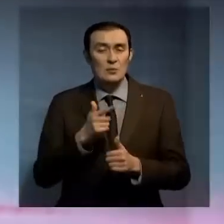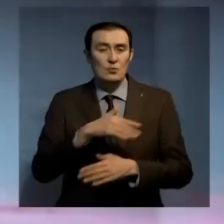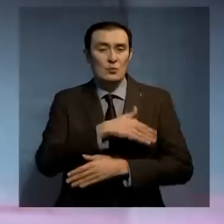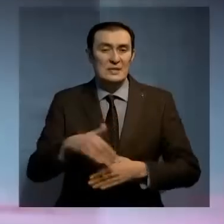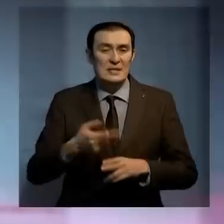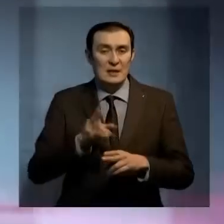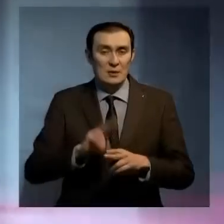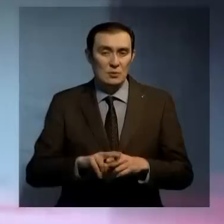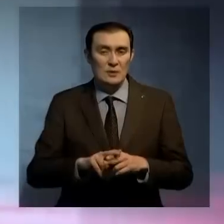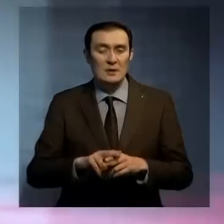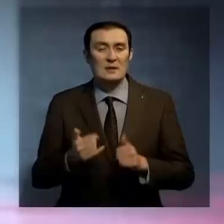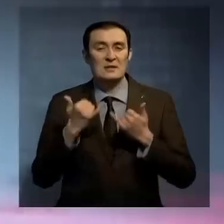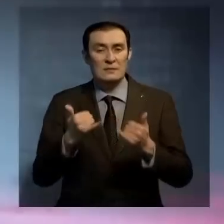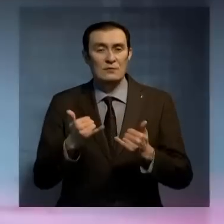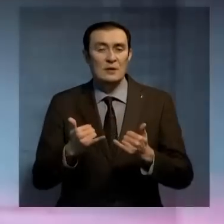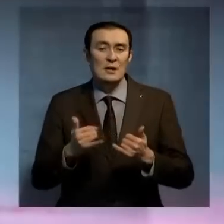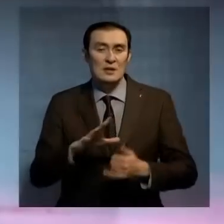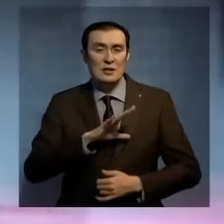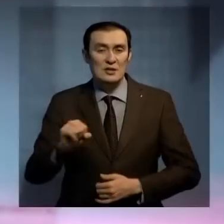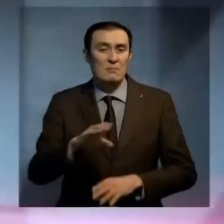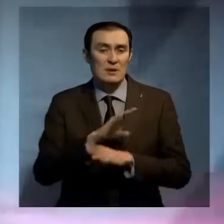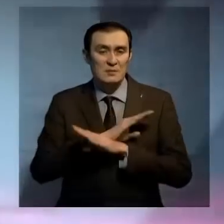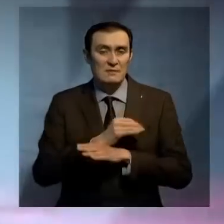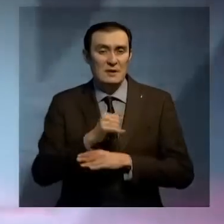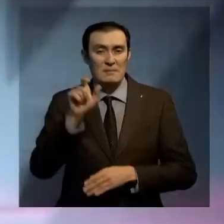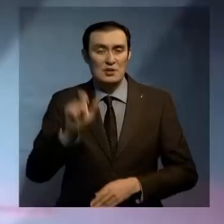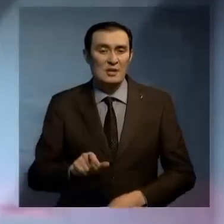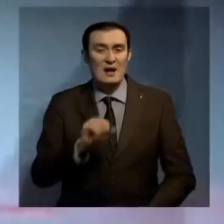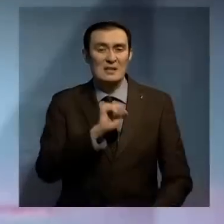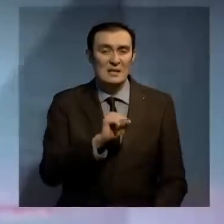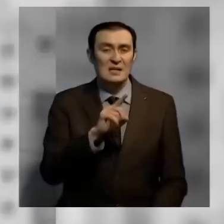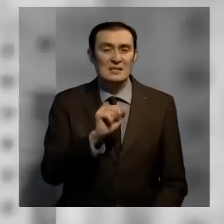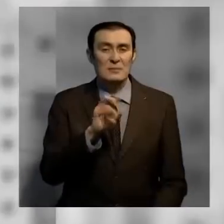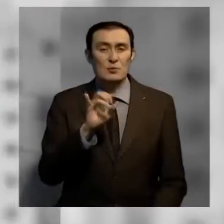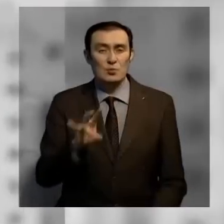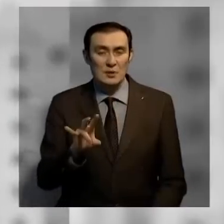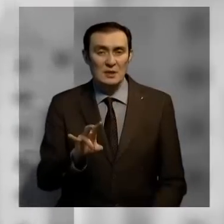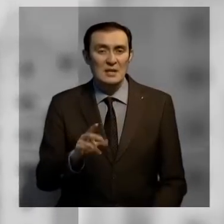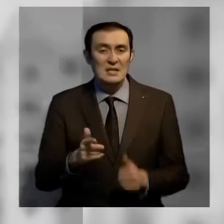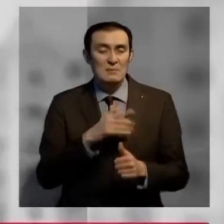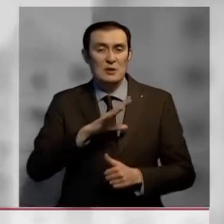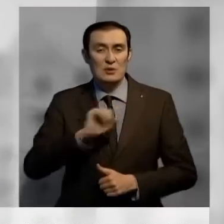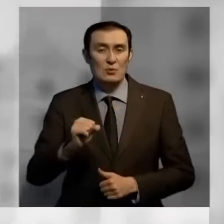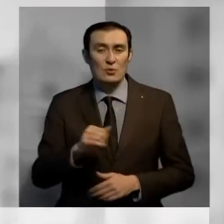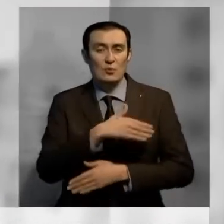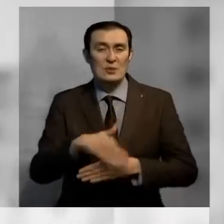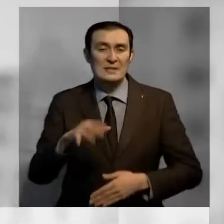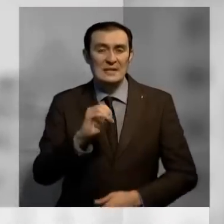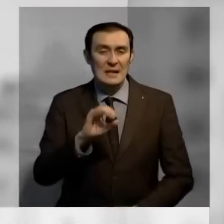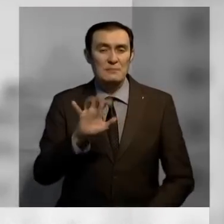улицы, которую назовут в честь героически погибшего пожарного Оскара Забекулина. Имя героя присвоят